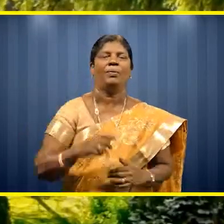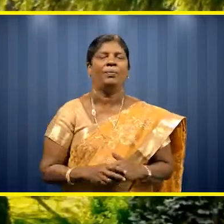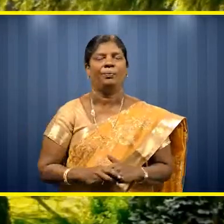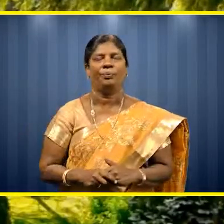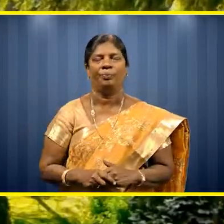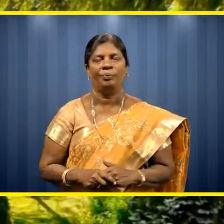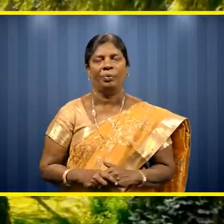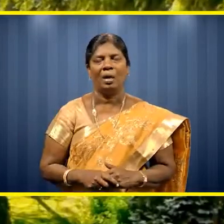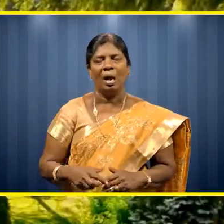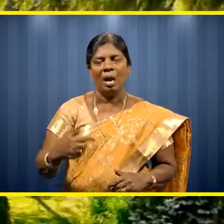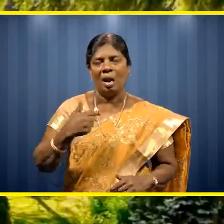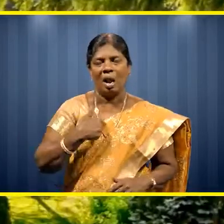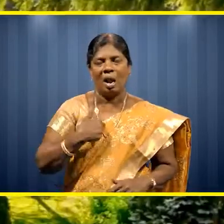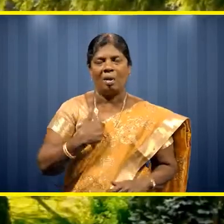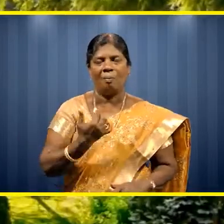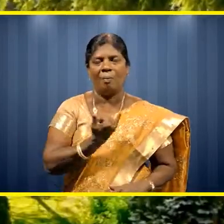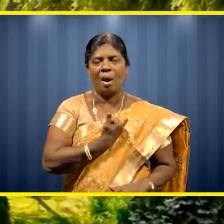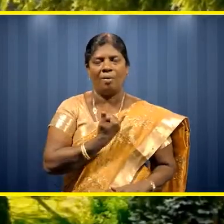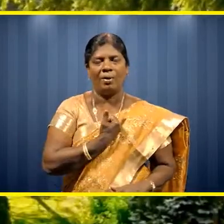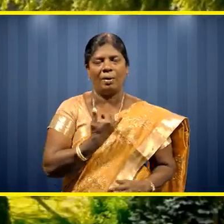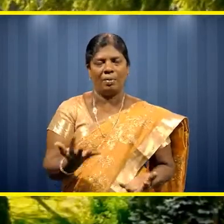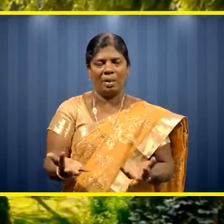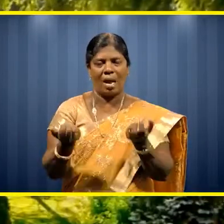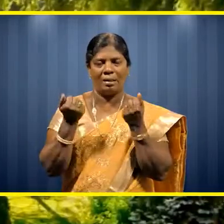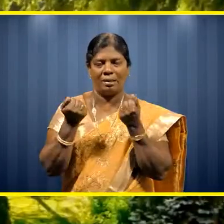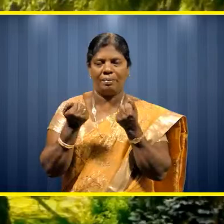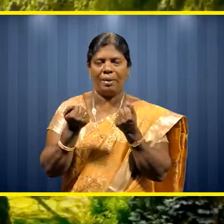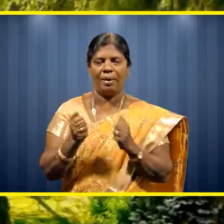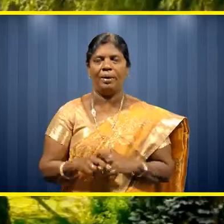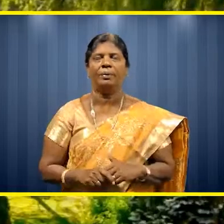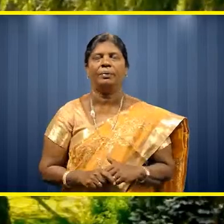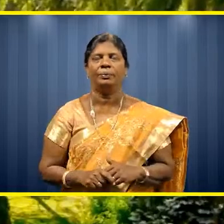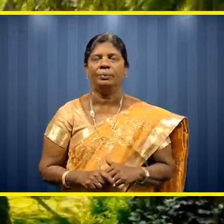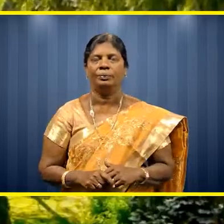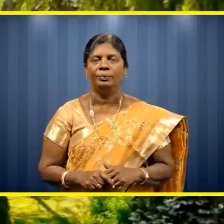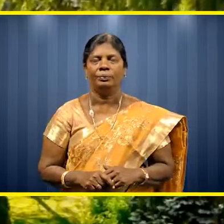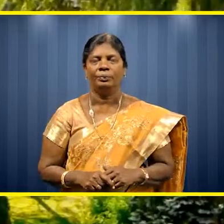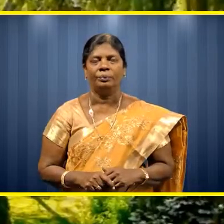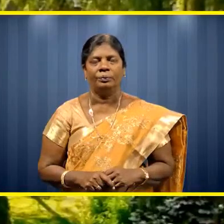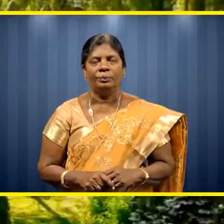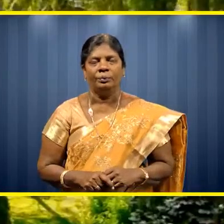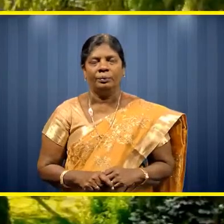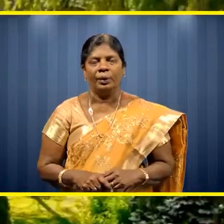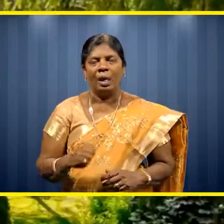அன்புள்ள இயேசுவே, நான் ஒரு பாவி என்பதை